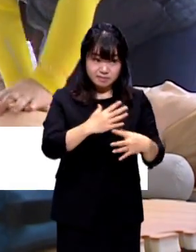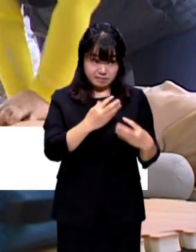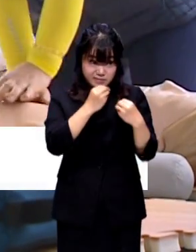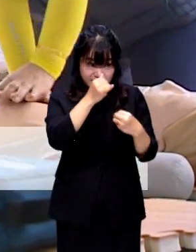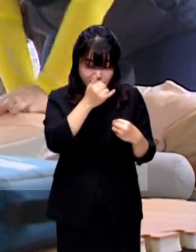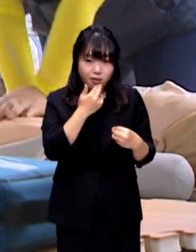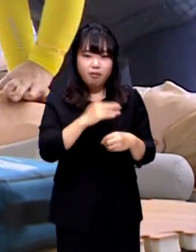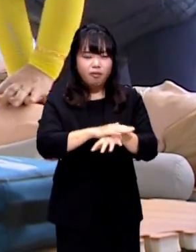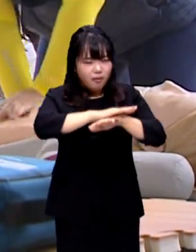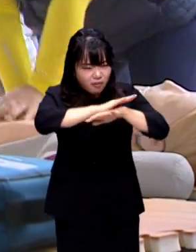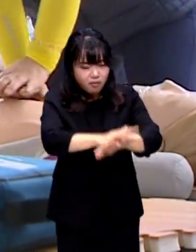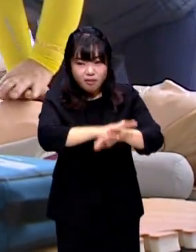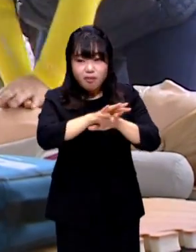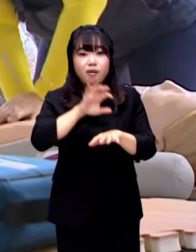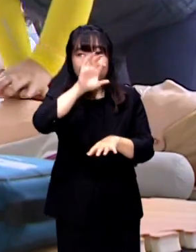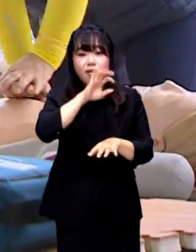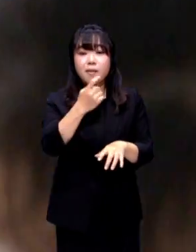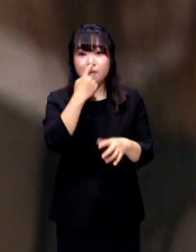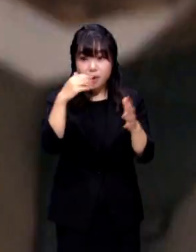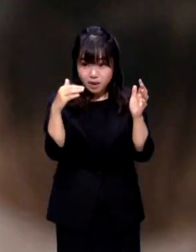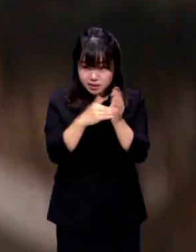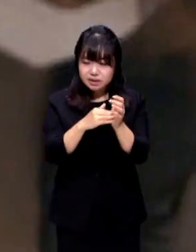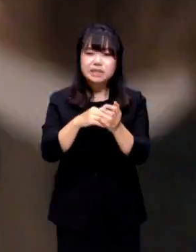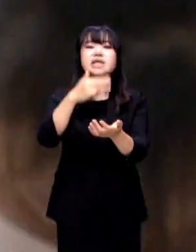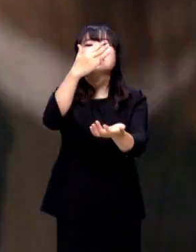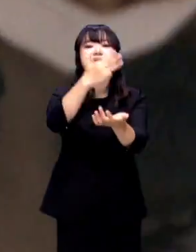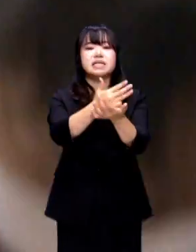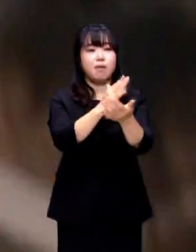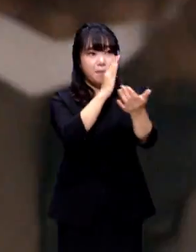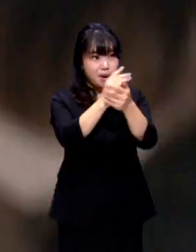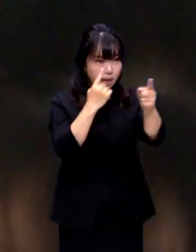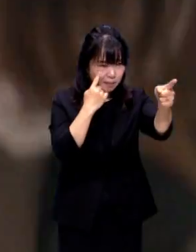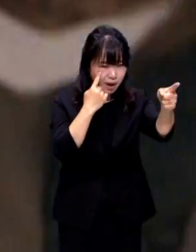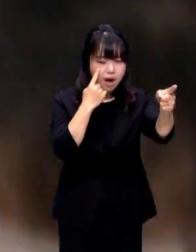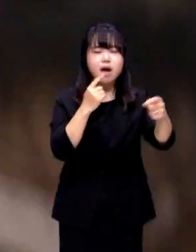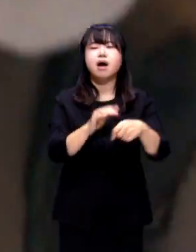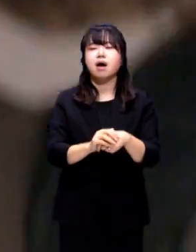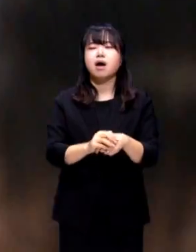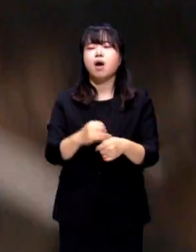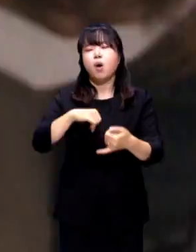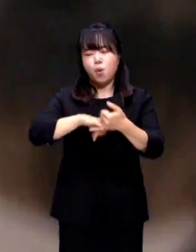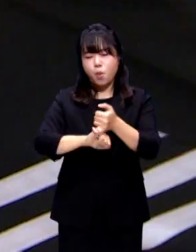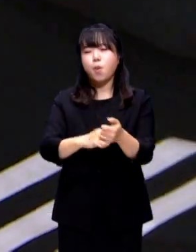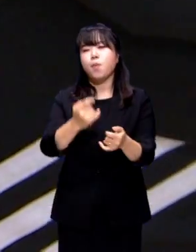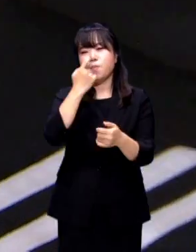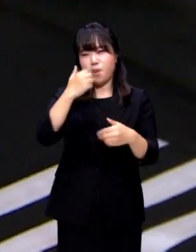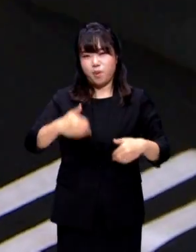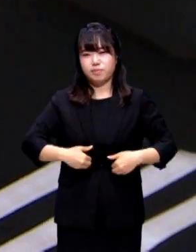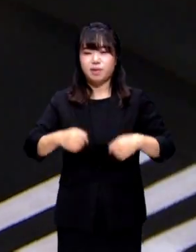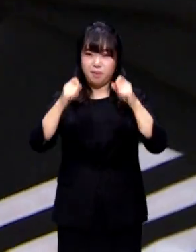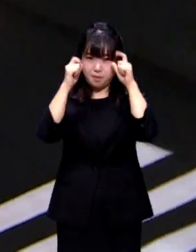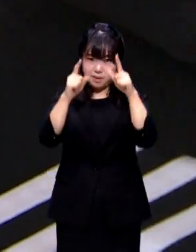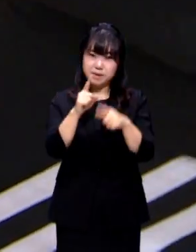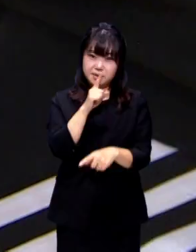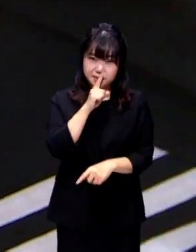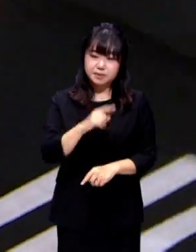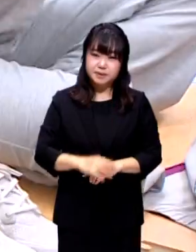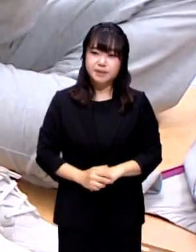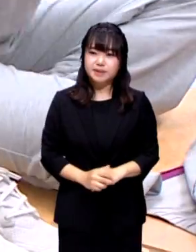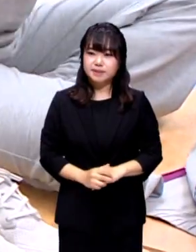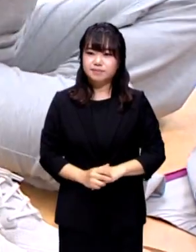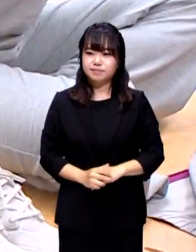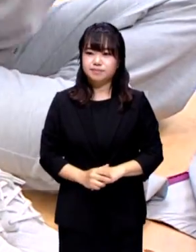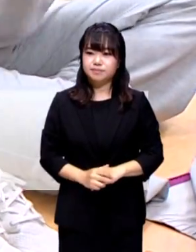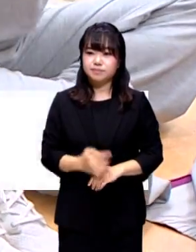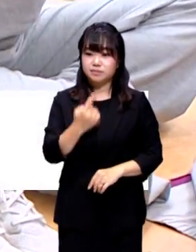판단하고 응급처치를 배운 주민들은 이태원 참사를 계기로 응급처치 교육의 필요성을 다시 한번 인지합니다.